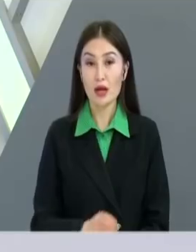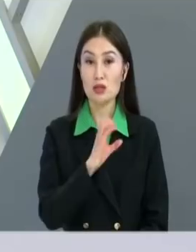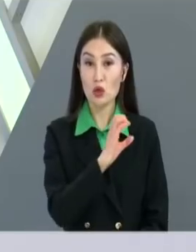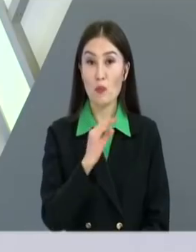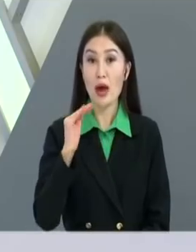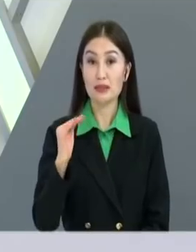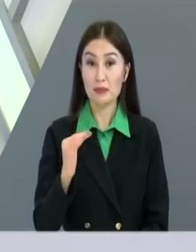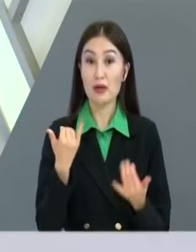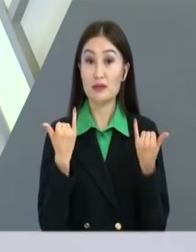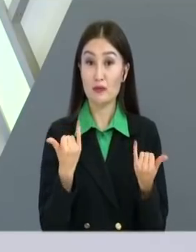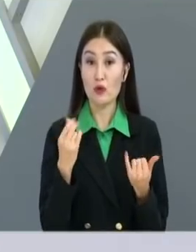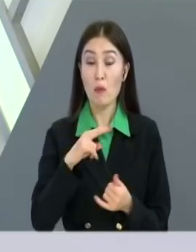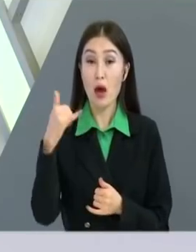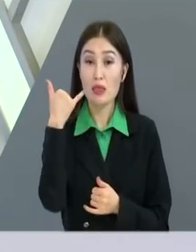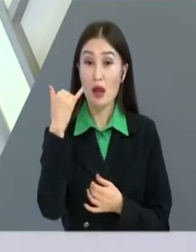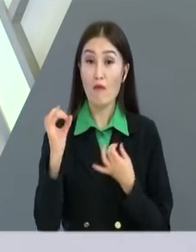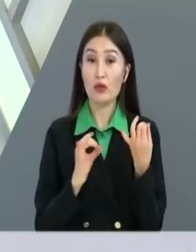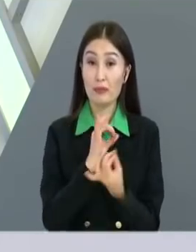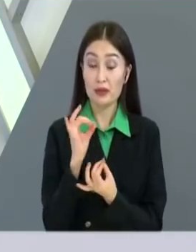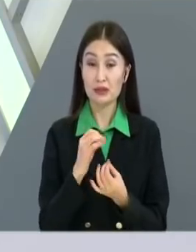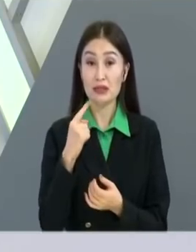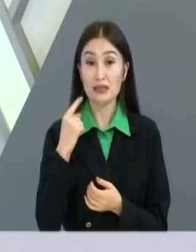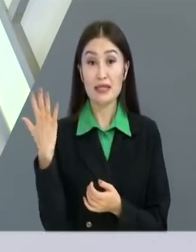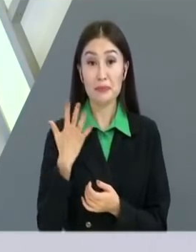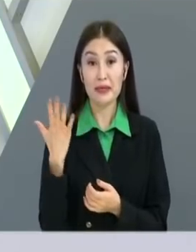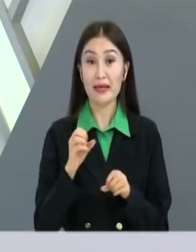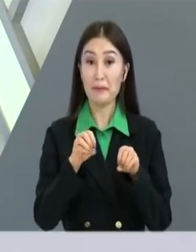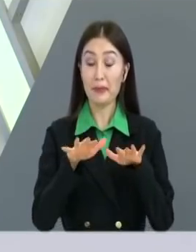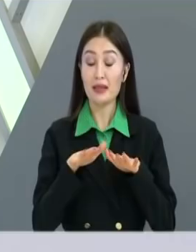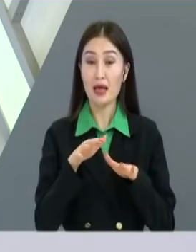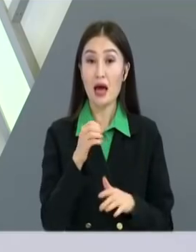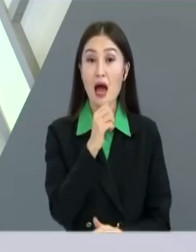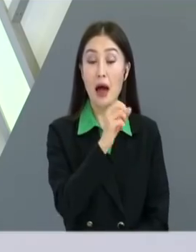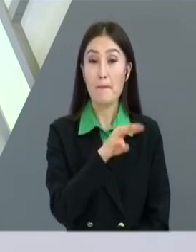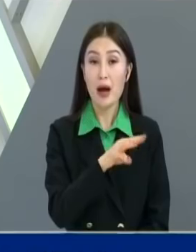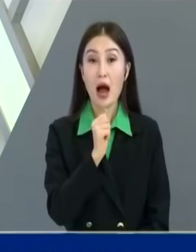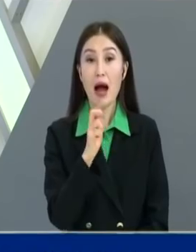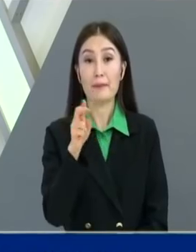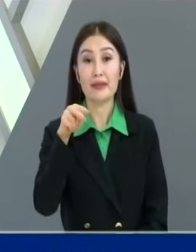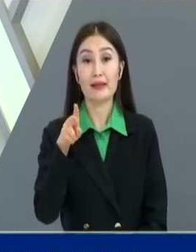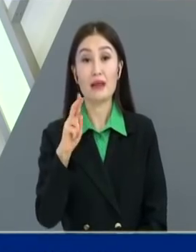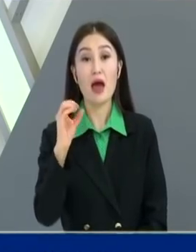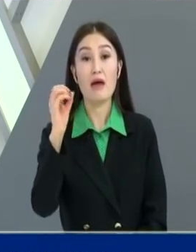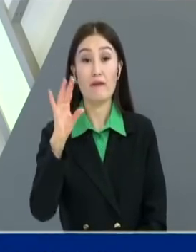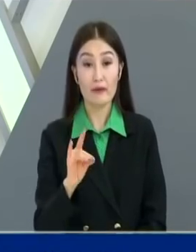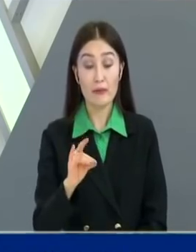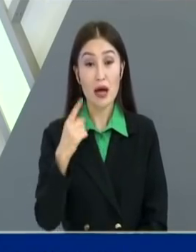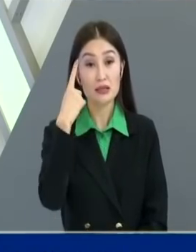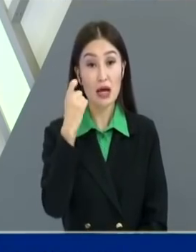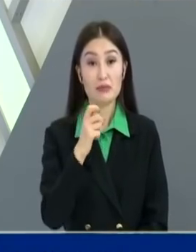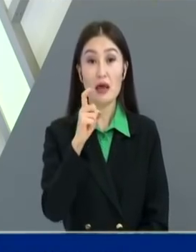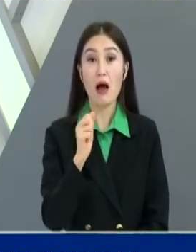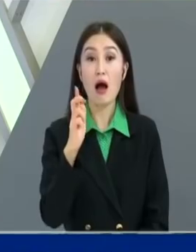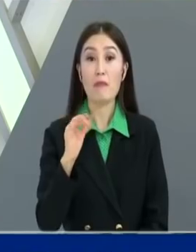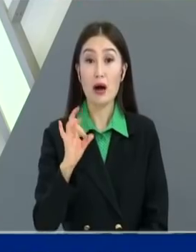Сооронбай Жээнбеков сегодня по телефону переговорил со спикером парламента Мыктыбеком Абдылдаевым, сообщает агентство Кабар. Как